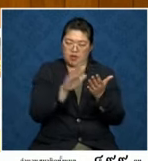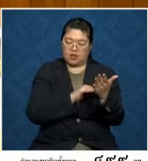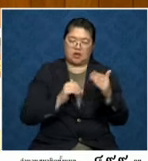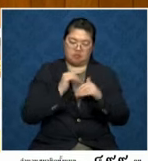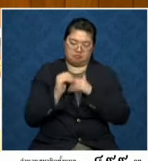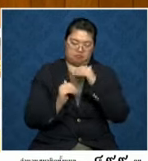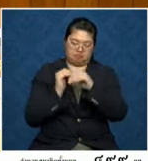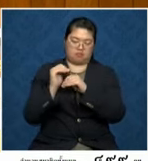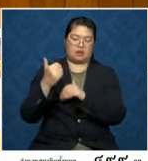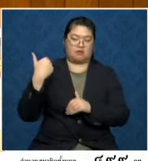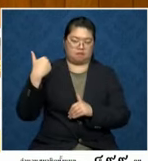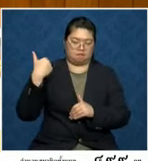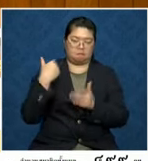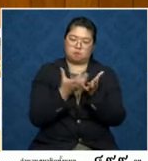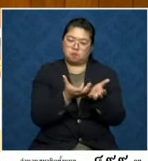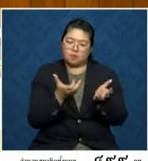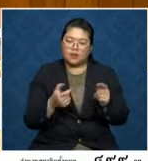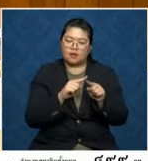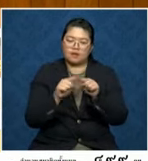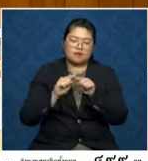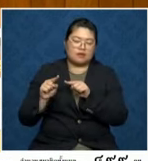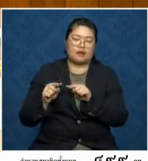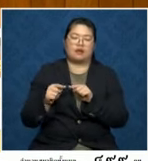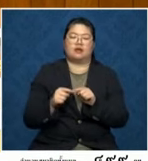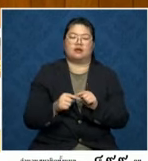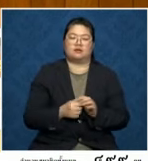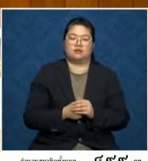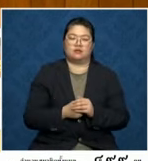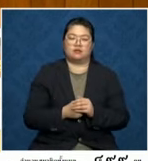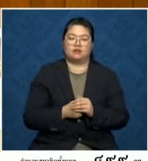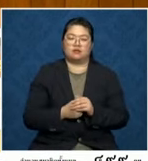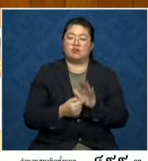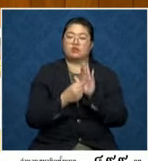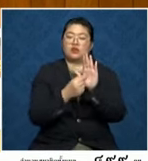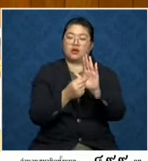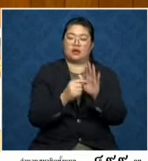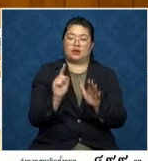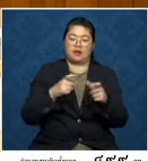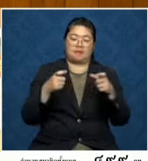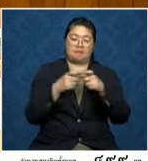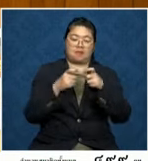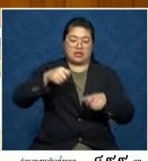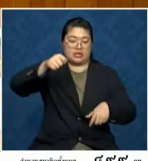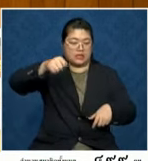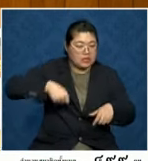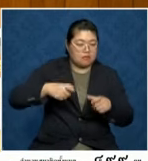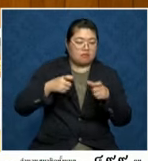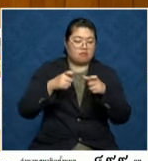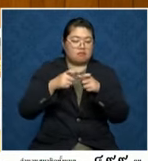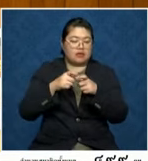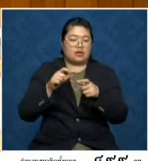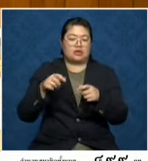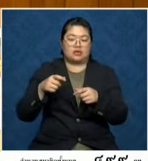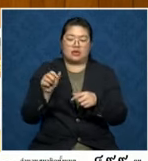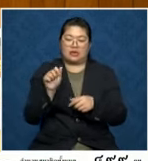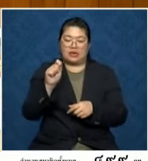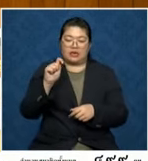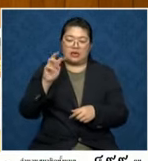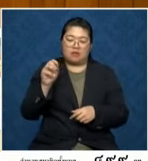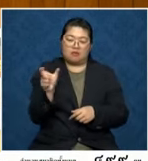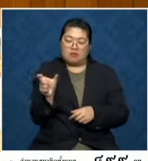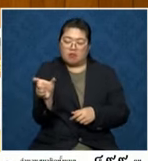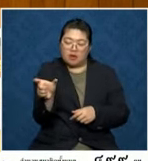องมือหลากหลายสำหรับการทำธุรกรรมที่มูลค่าสูงเช่นบัตรเครดิตบัตรเดบิตหรือระบบโอนเงินท